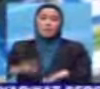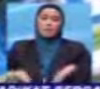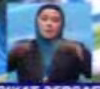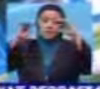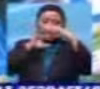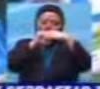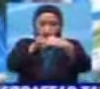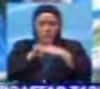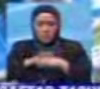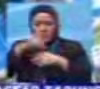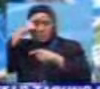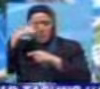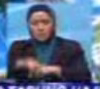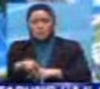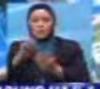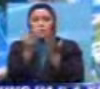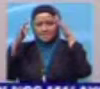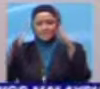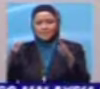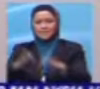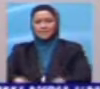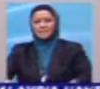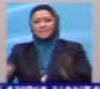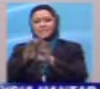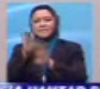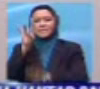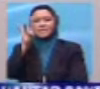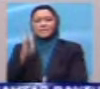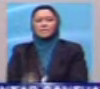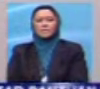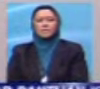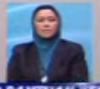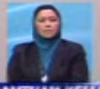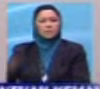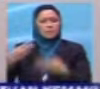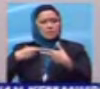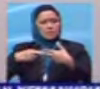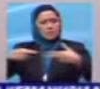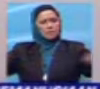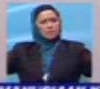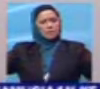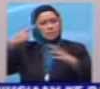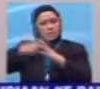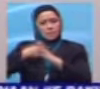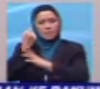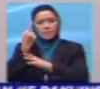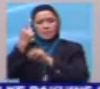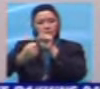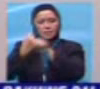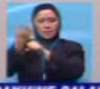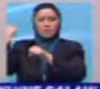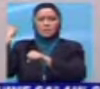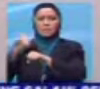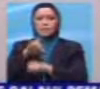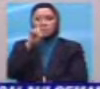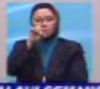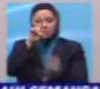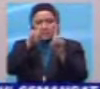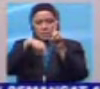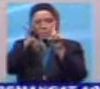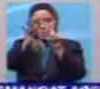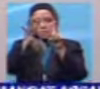sekolah, masjid dan balai raya. Sejak dilancar November tahun lalu, 1,400 Proton R3